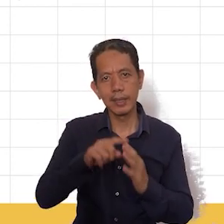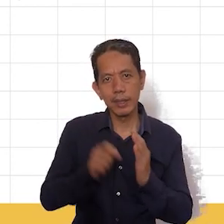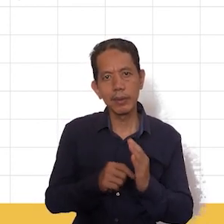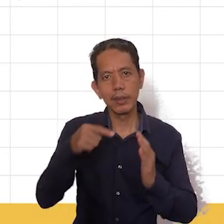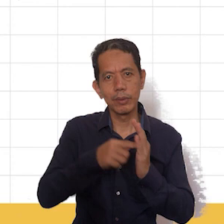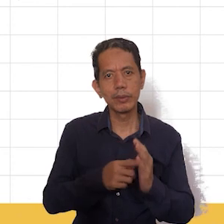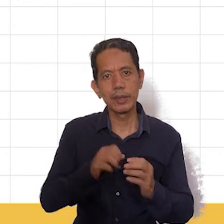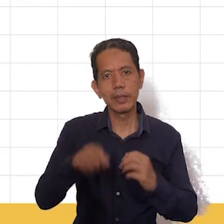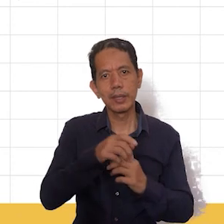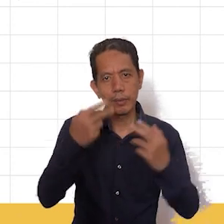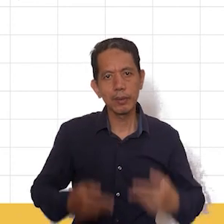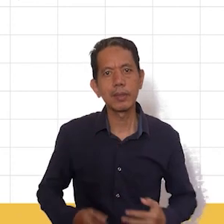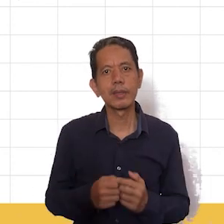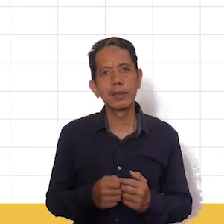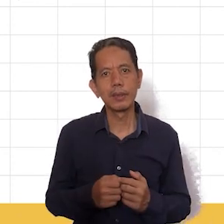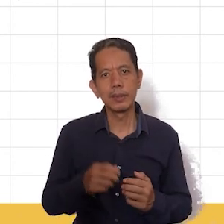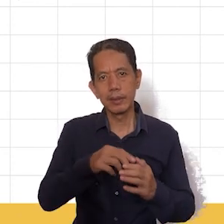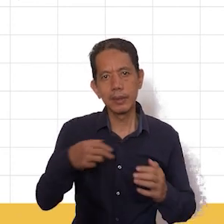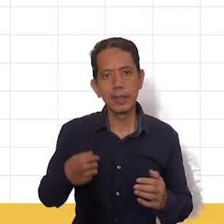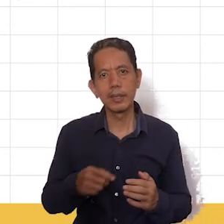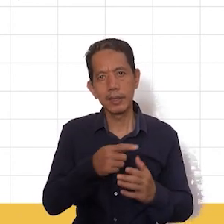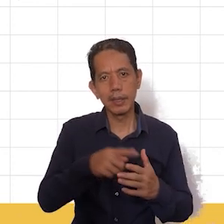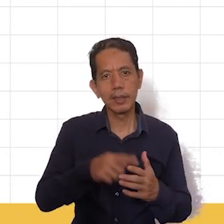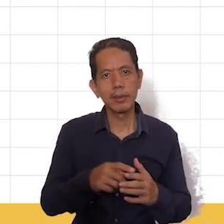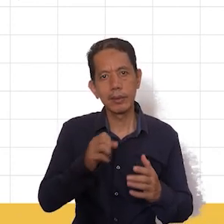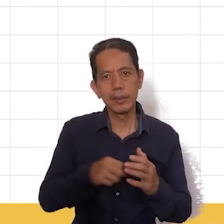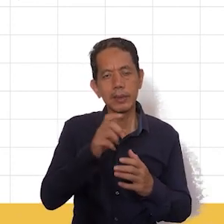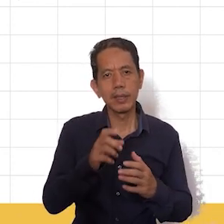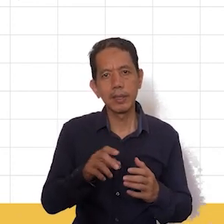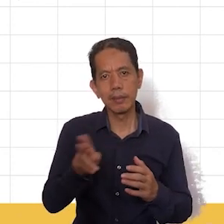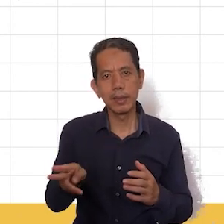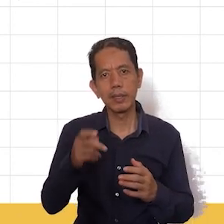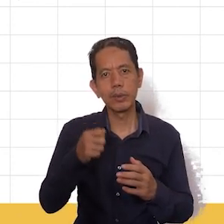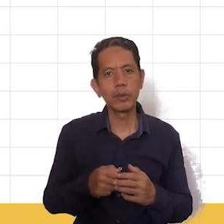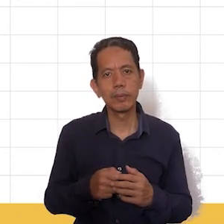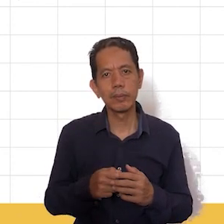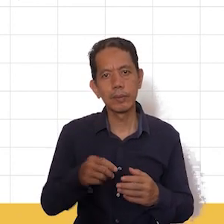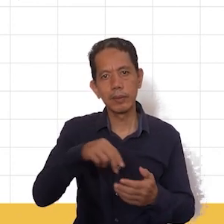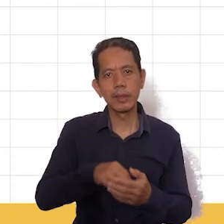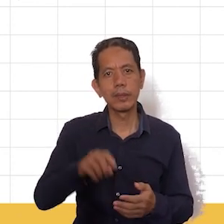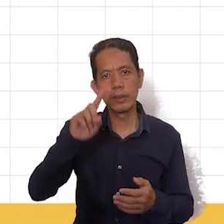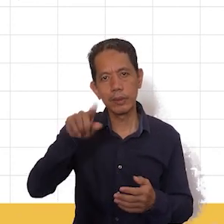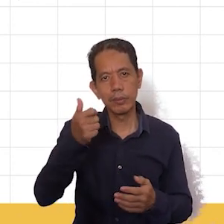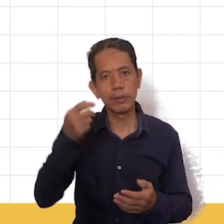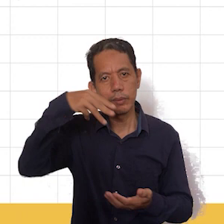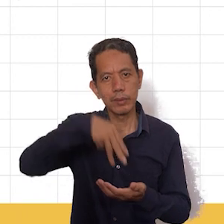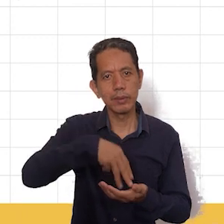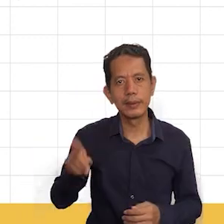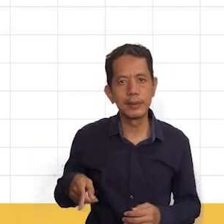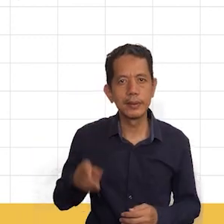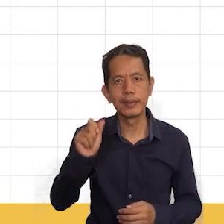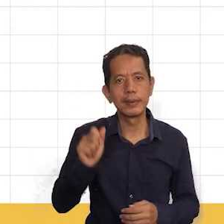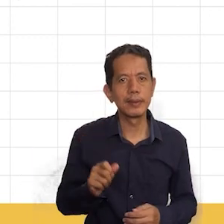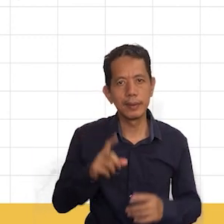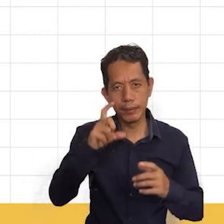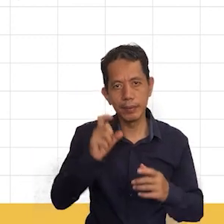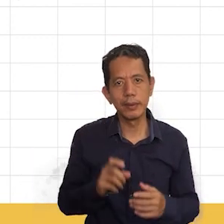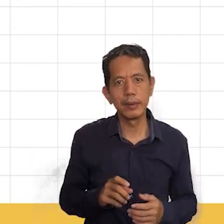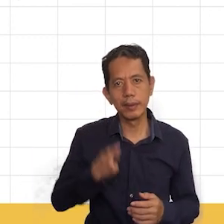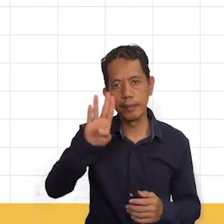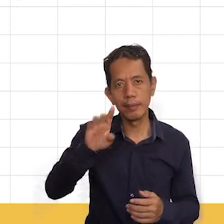utang secara perorangan dan atau secara badan hukum bermaterai 10.000, pas